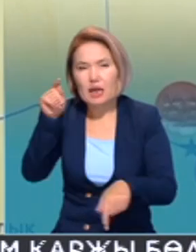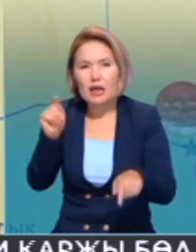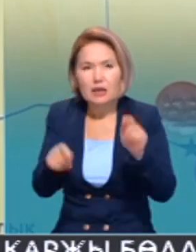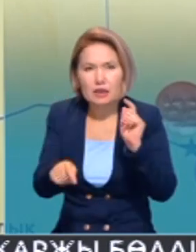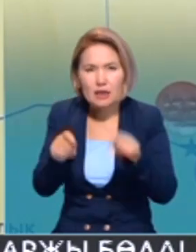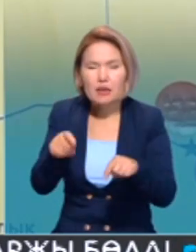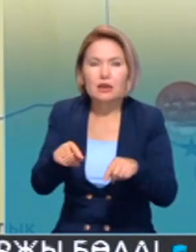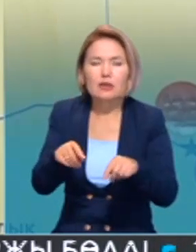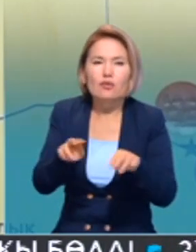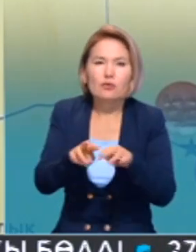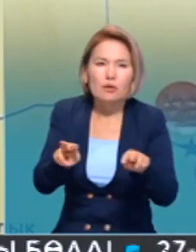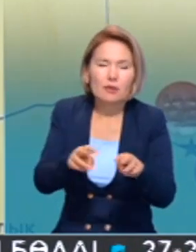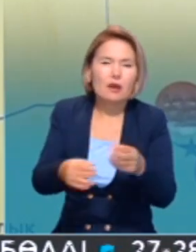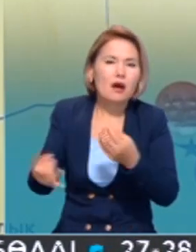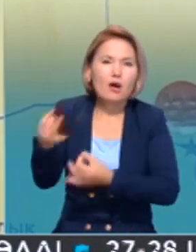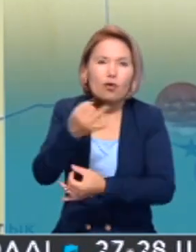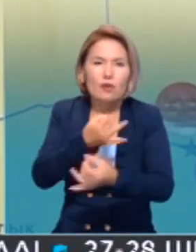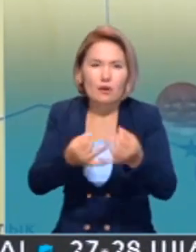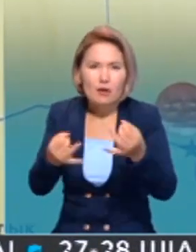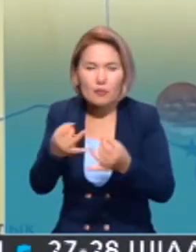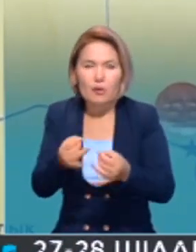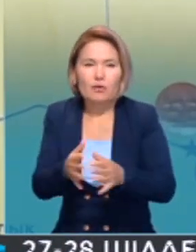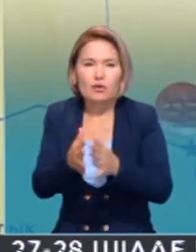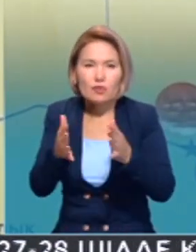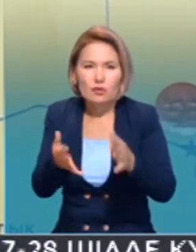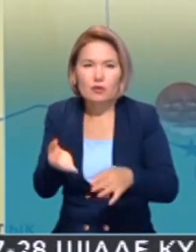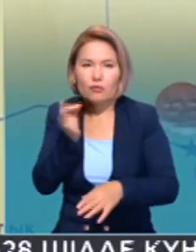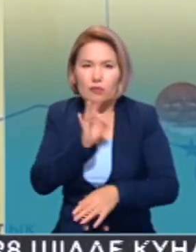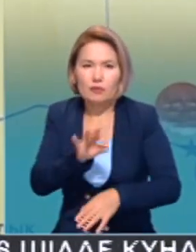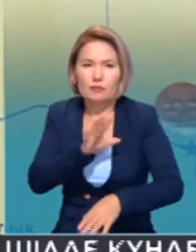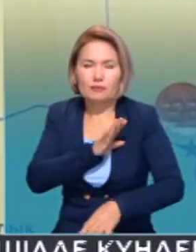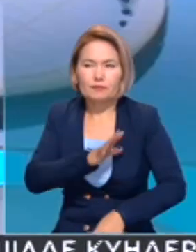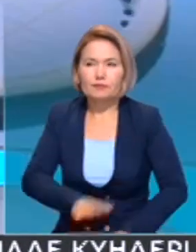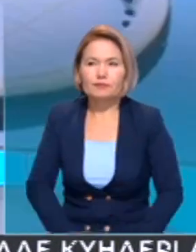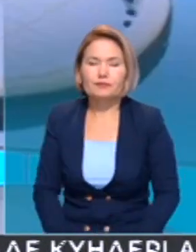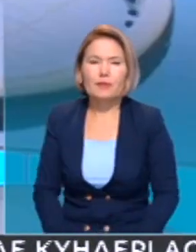мамандардың тәжірибе алмасып, жаңа идеялар ұсынуына мүмкіндік береді.